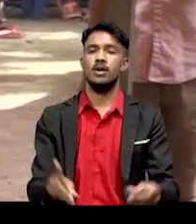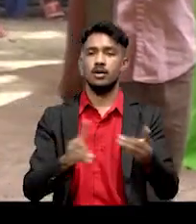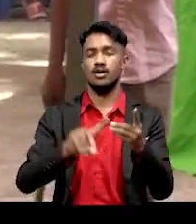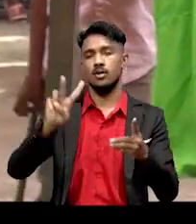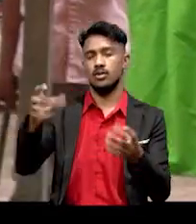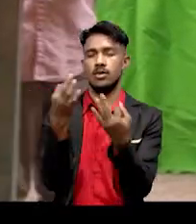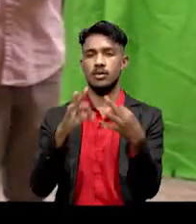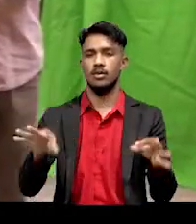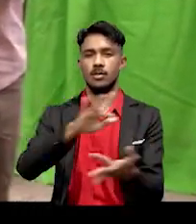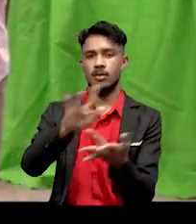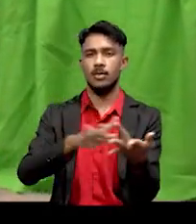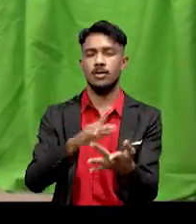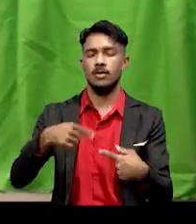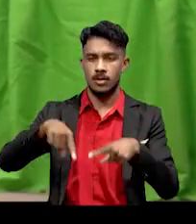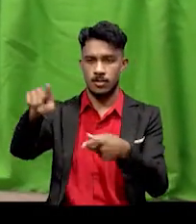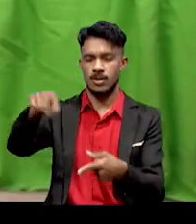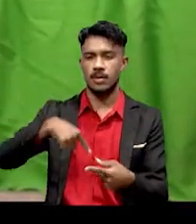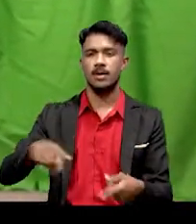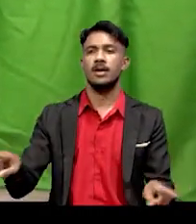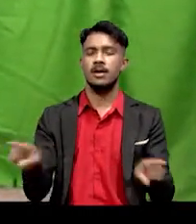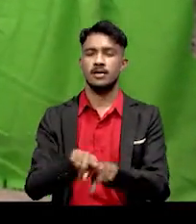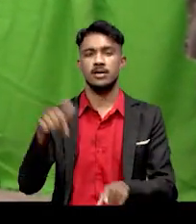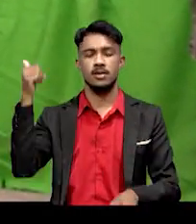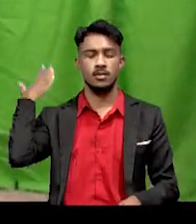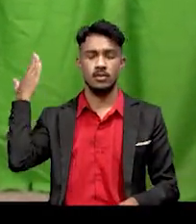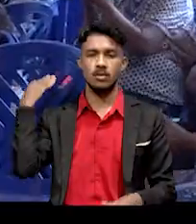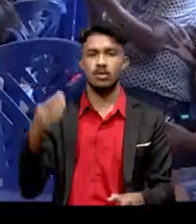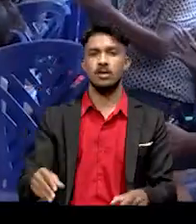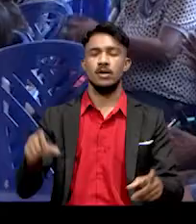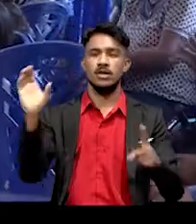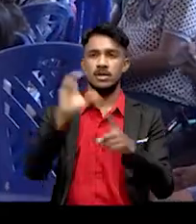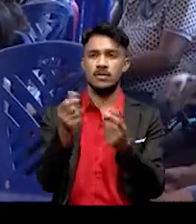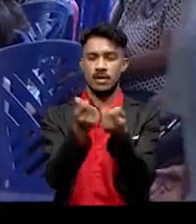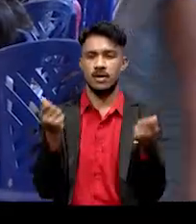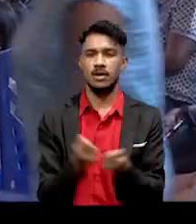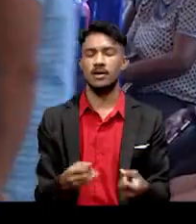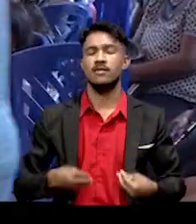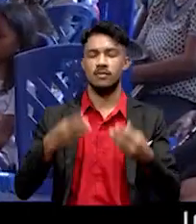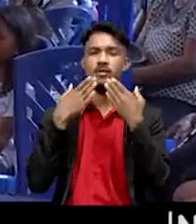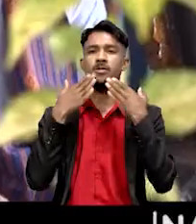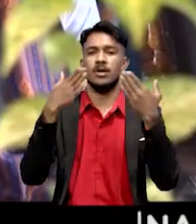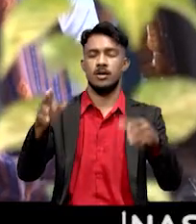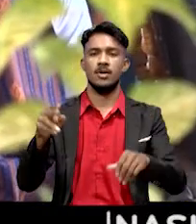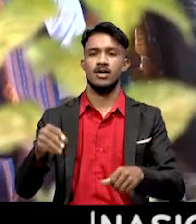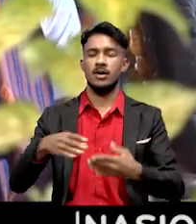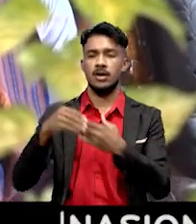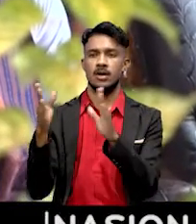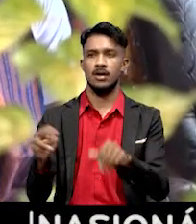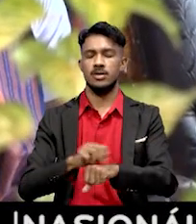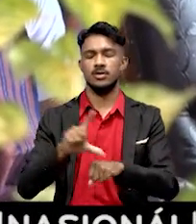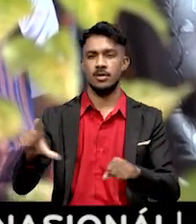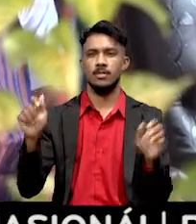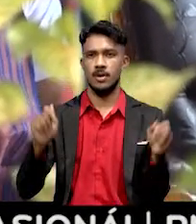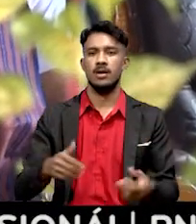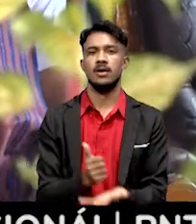kontinua lau hanesan babaing. Sefi Aldea Bekusi Centro Helder J. Maria agradece ba lider nasional ne tamba apoia ona komendari ia